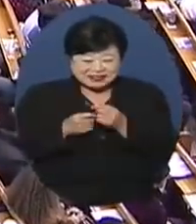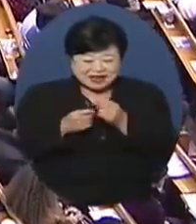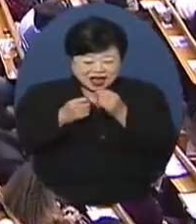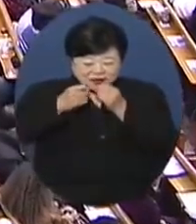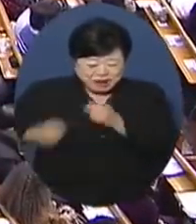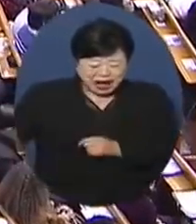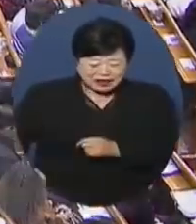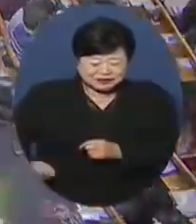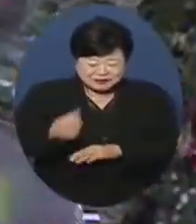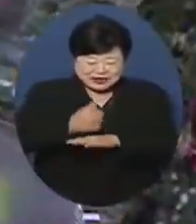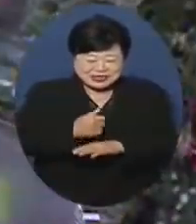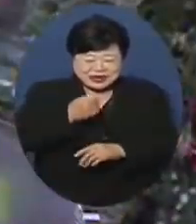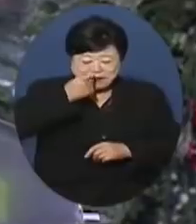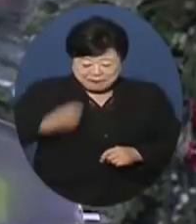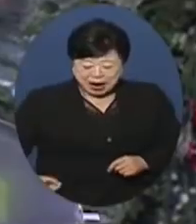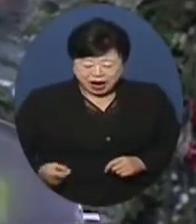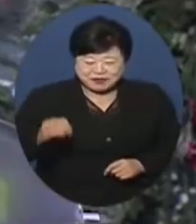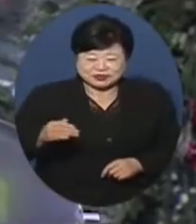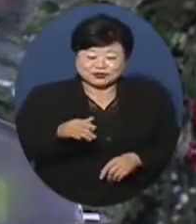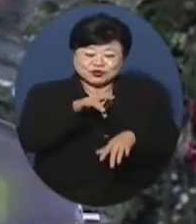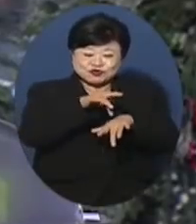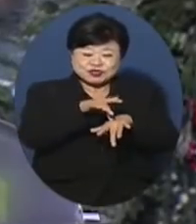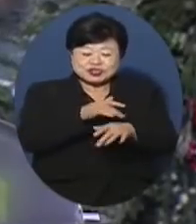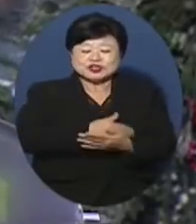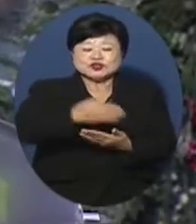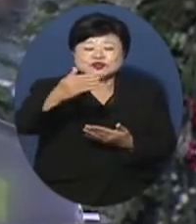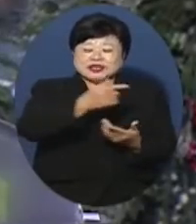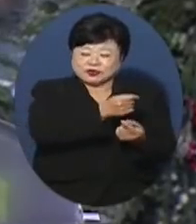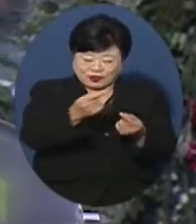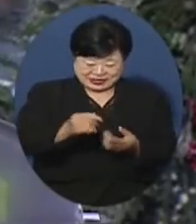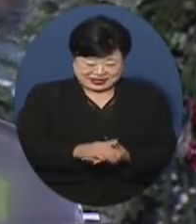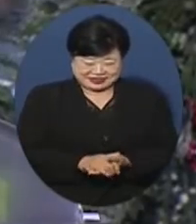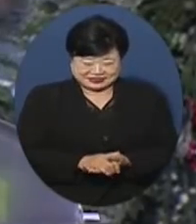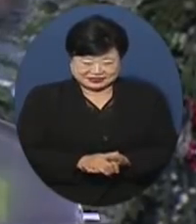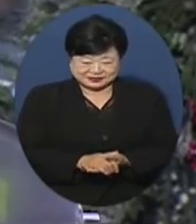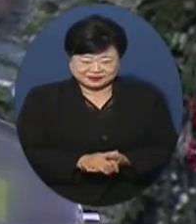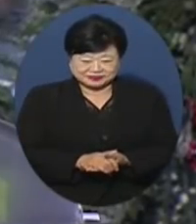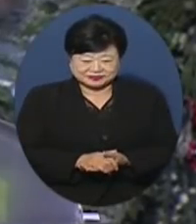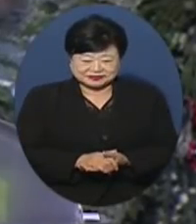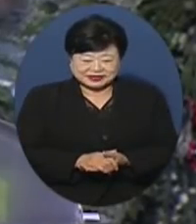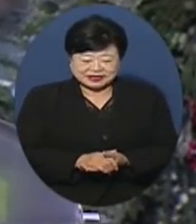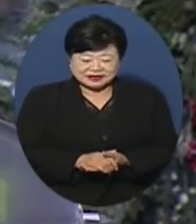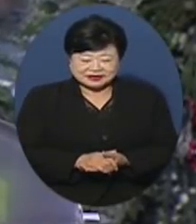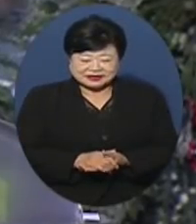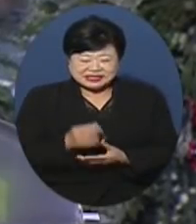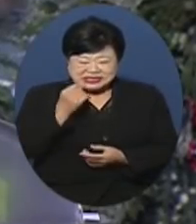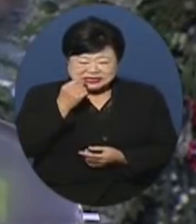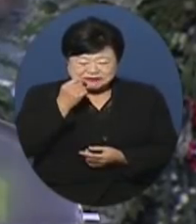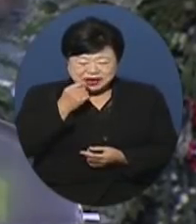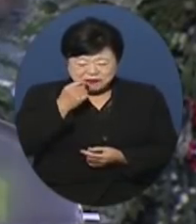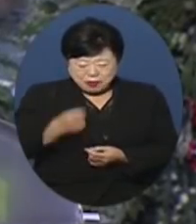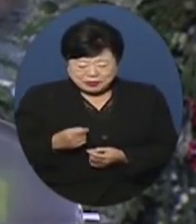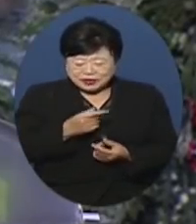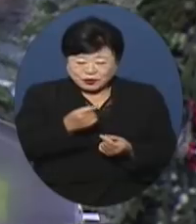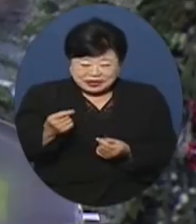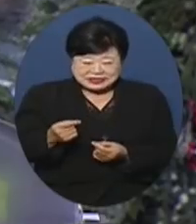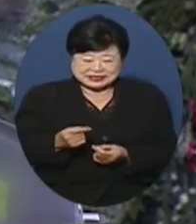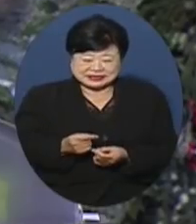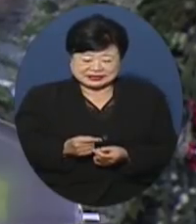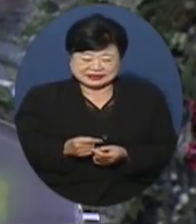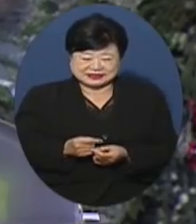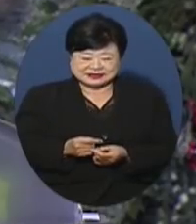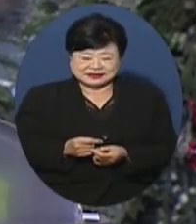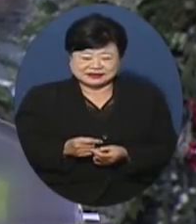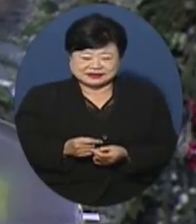이빨이 뽑히는 것입니다. 귀신을 쫓아낼 때에도 썩은 이를 뽑을 때처럼 자꾸